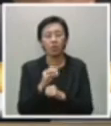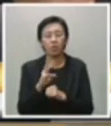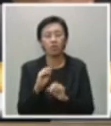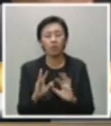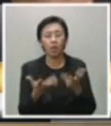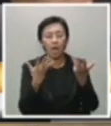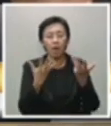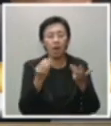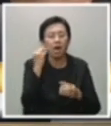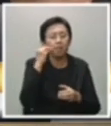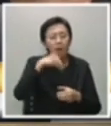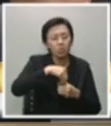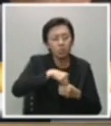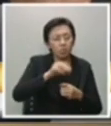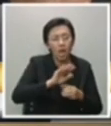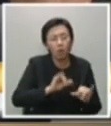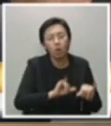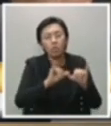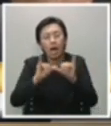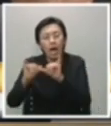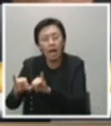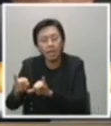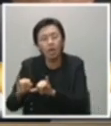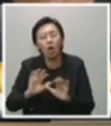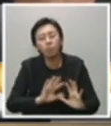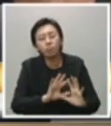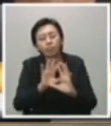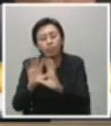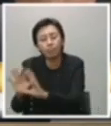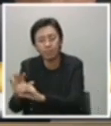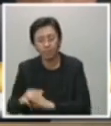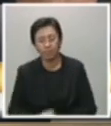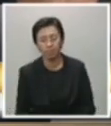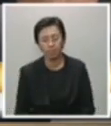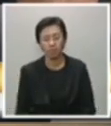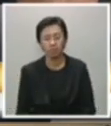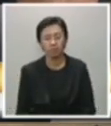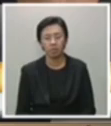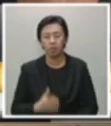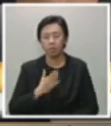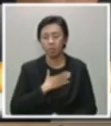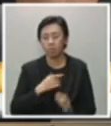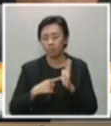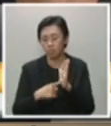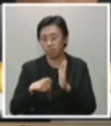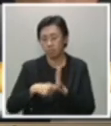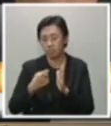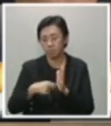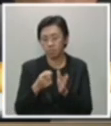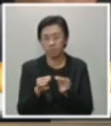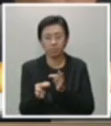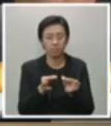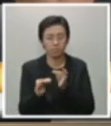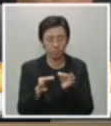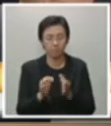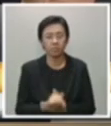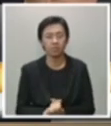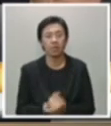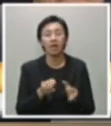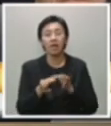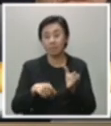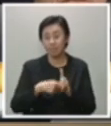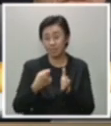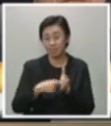ขาย้ายออกจากบ้านพักทั้งสิ้นนะครับท่านประธานครับผมจะยกเหตุผลและคำอธิบายประก